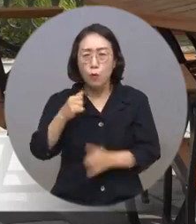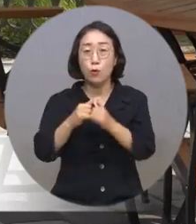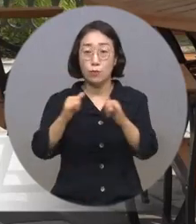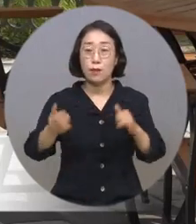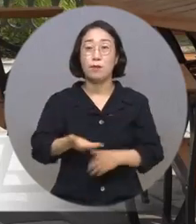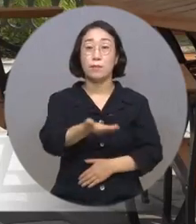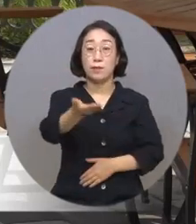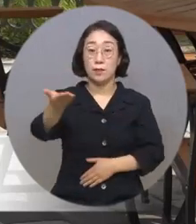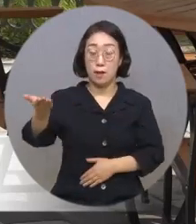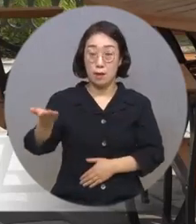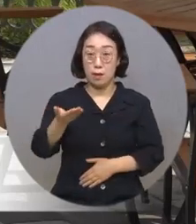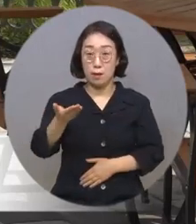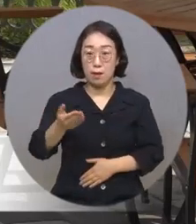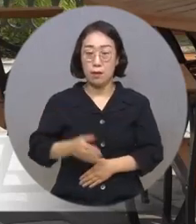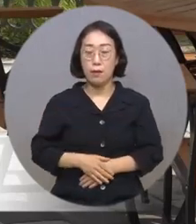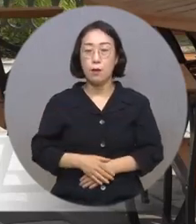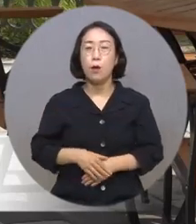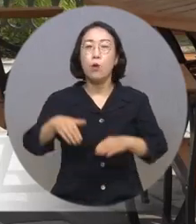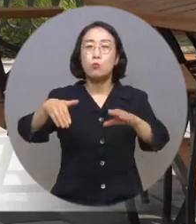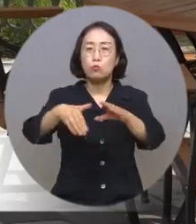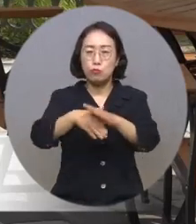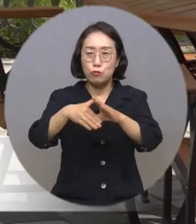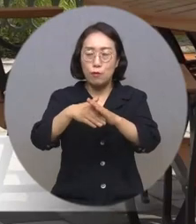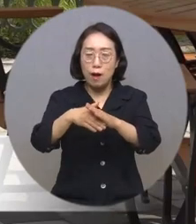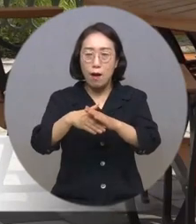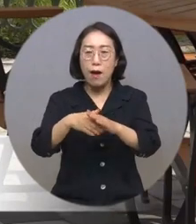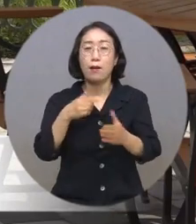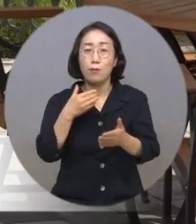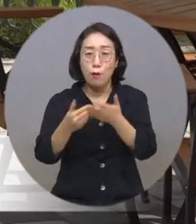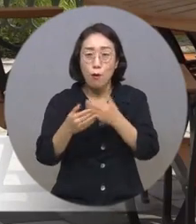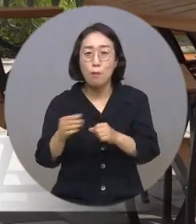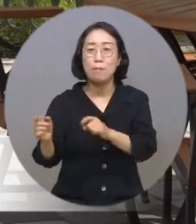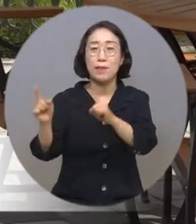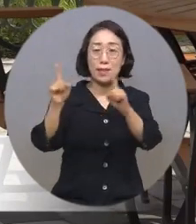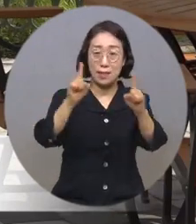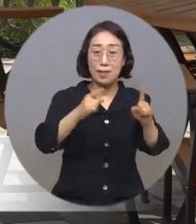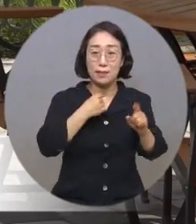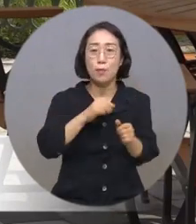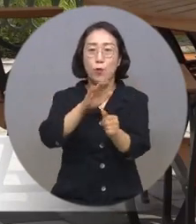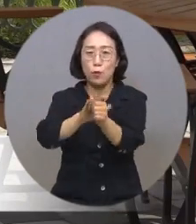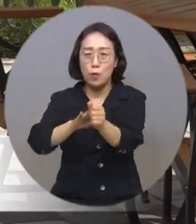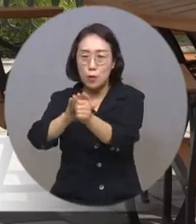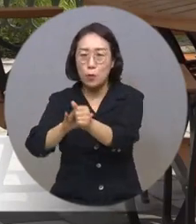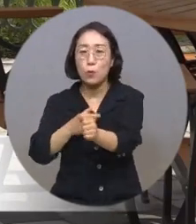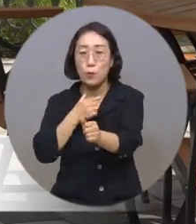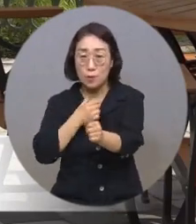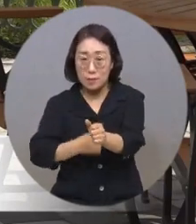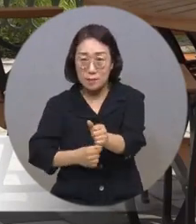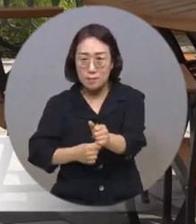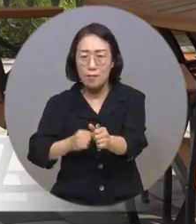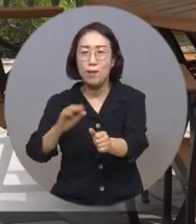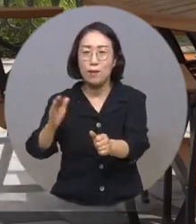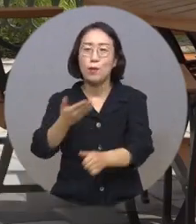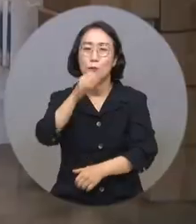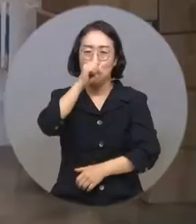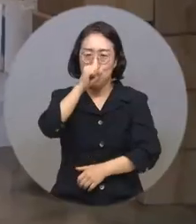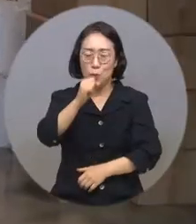소외계층에 계신 분들이 좀 문화 힐링도 하고 위로가 되는 그런 시간이 되었으면